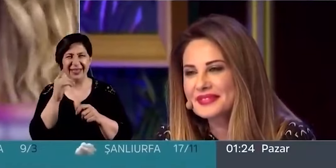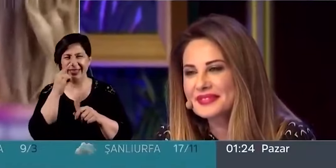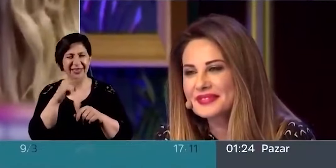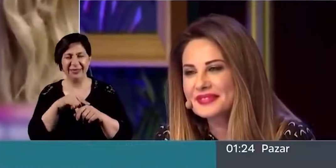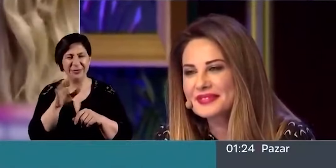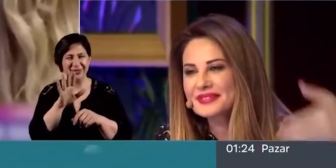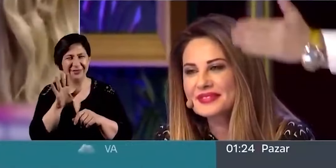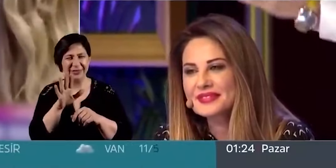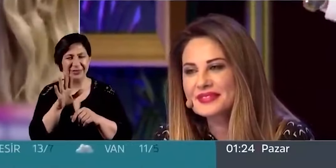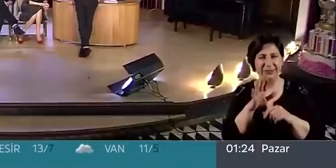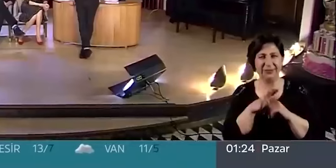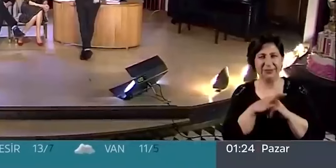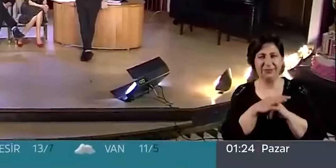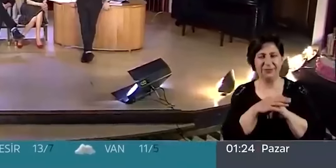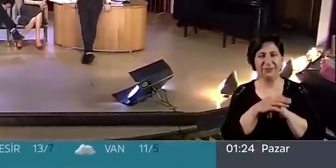İnanılmaz bir. Dur. Evet.